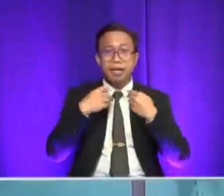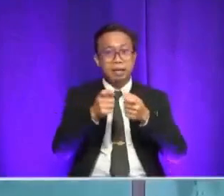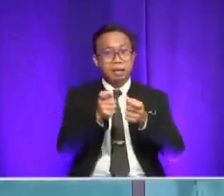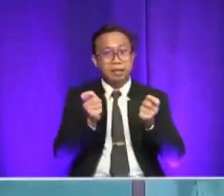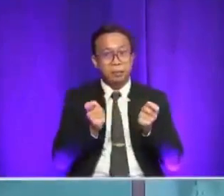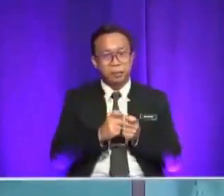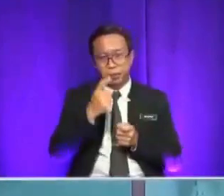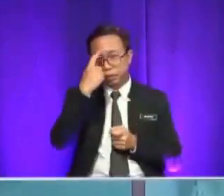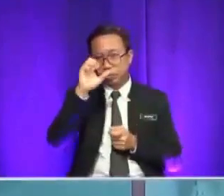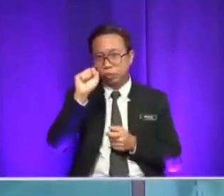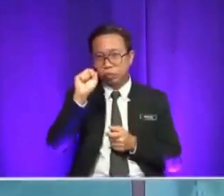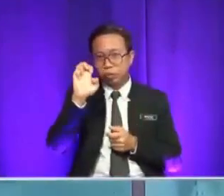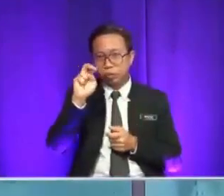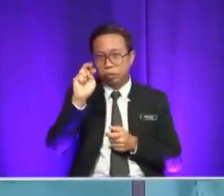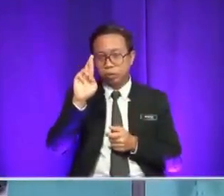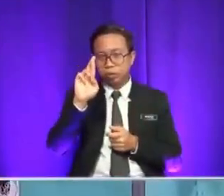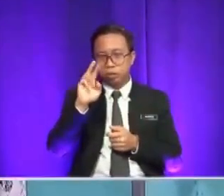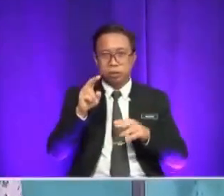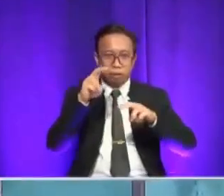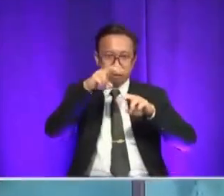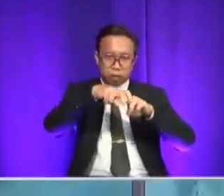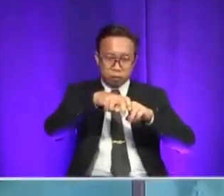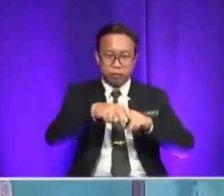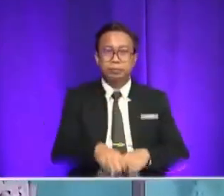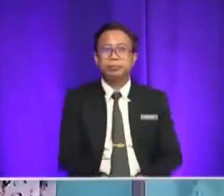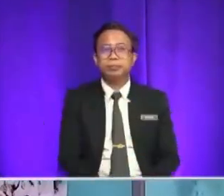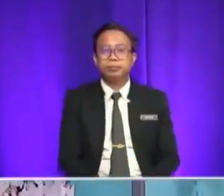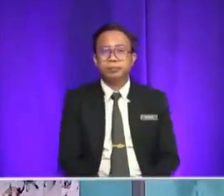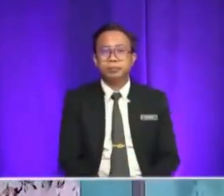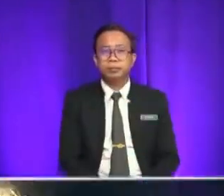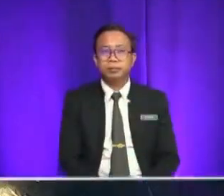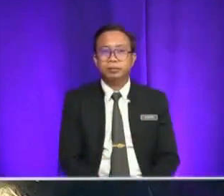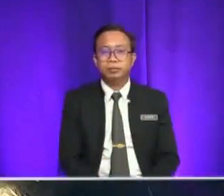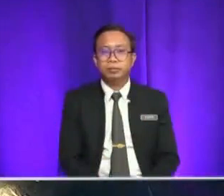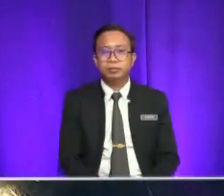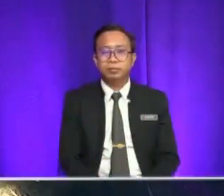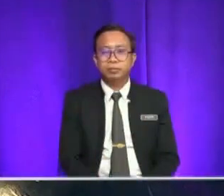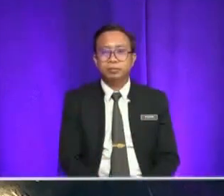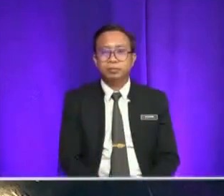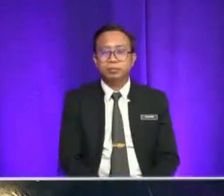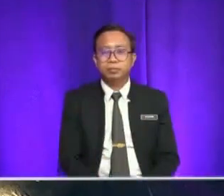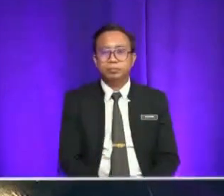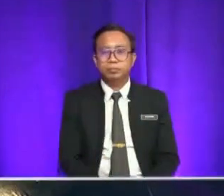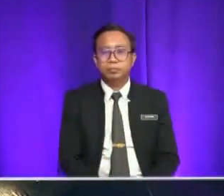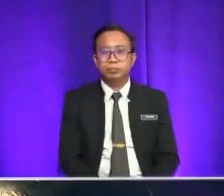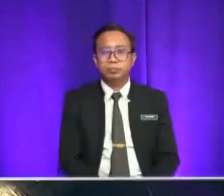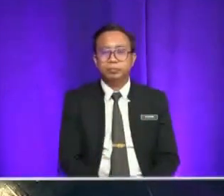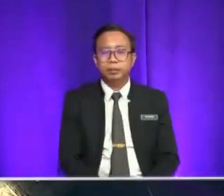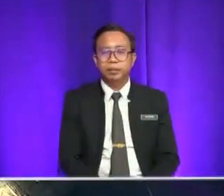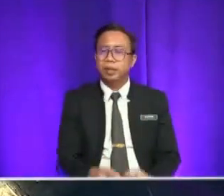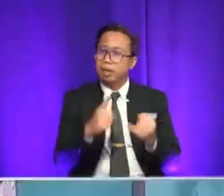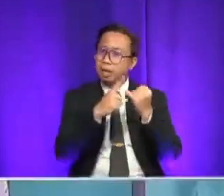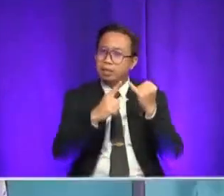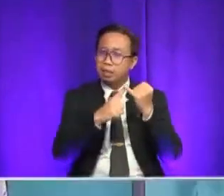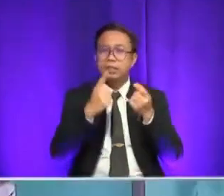untuk sensor tu bersangkut, betul ke nak cakap? Okey. Dia ada dekat situ lah. Saya kata. Okey. Akhir